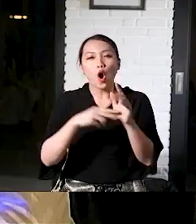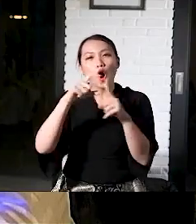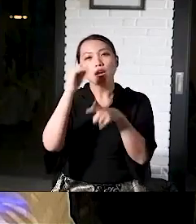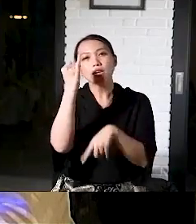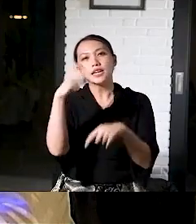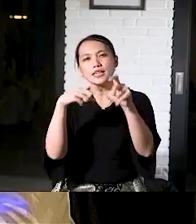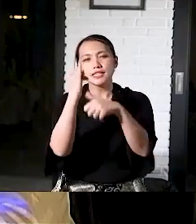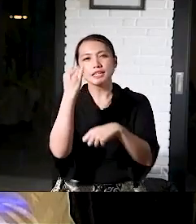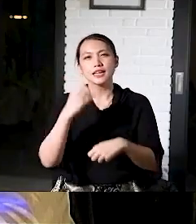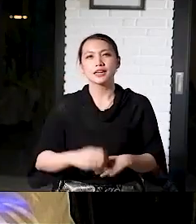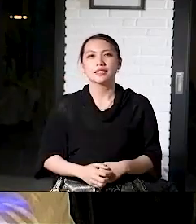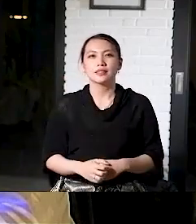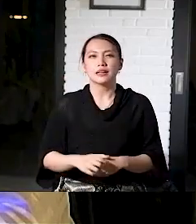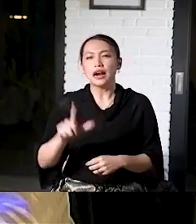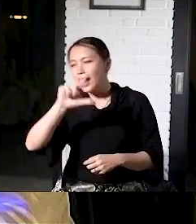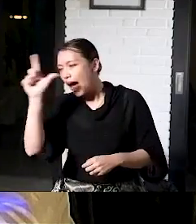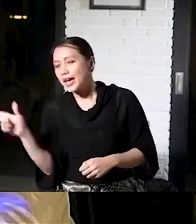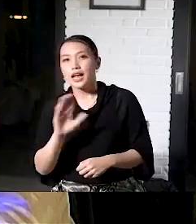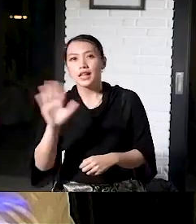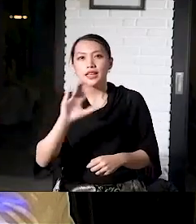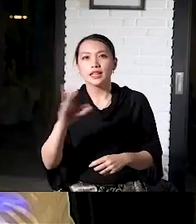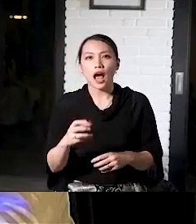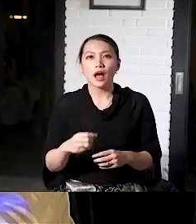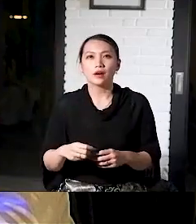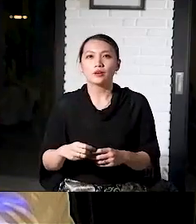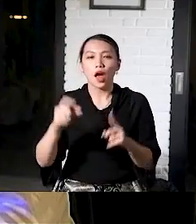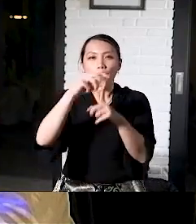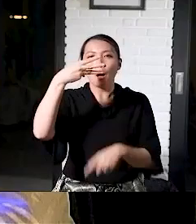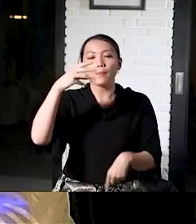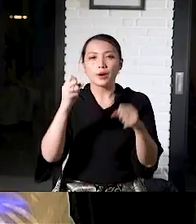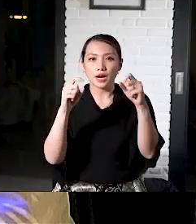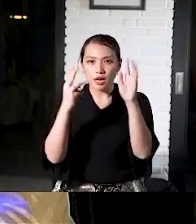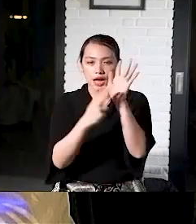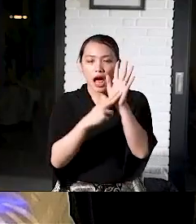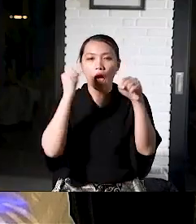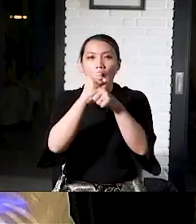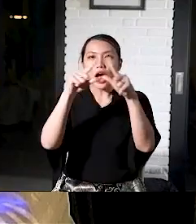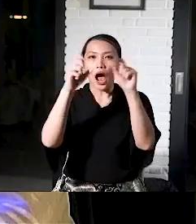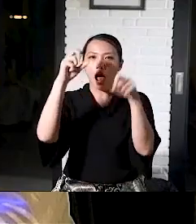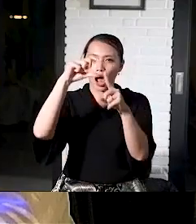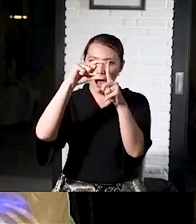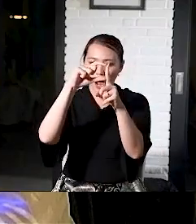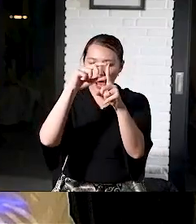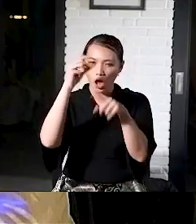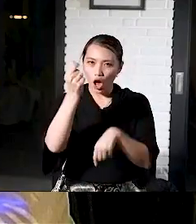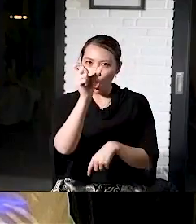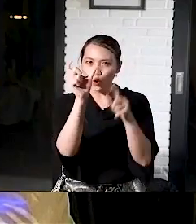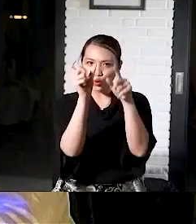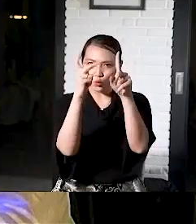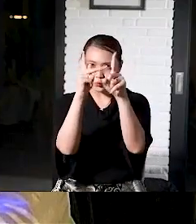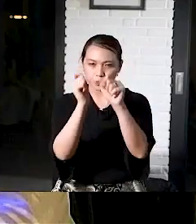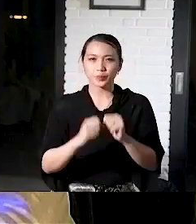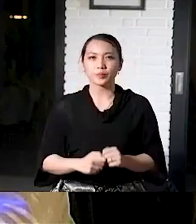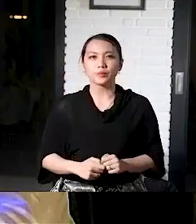mempengaruhi ekspresi dari Daud. Dia bisa berkata, Ya Allah, Engkaulah